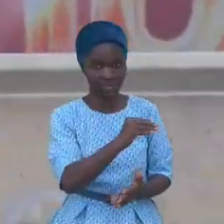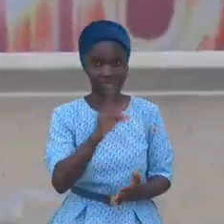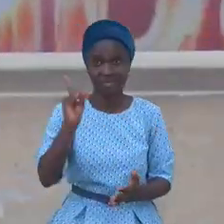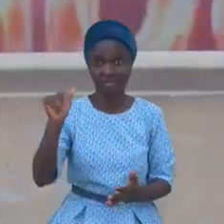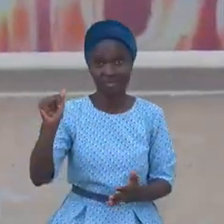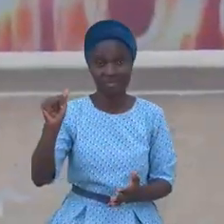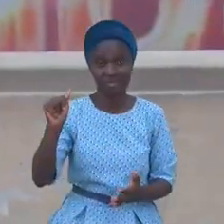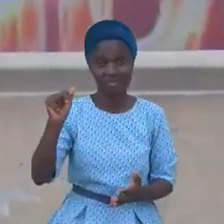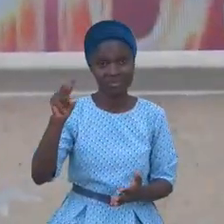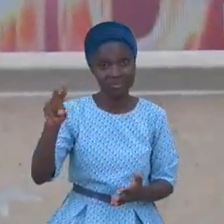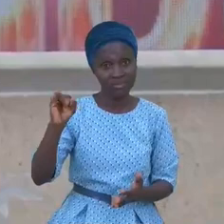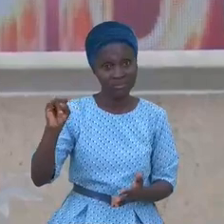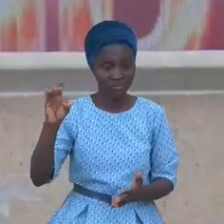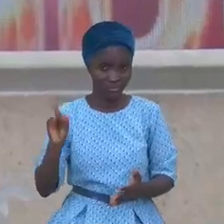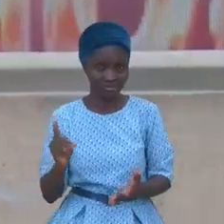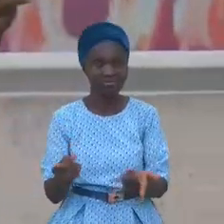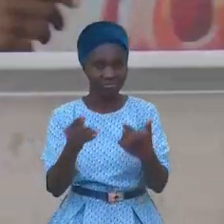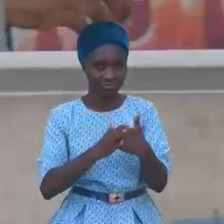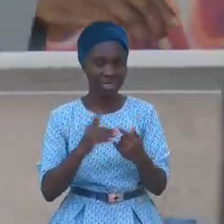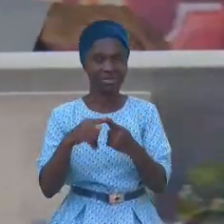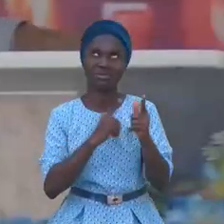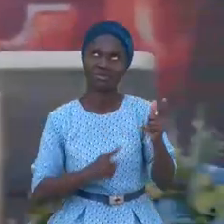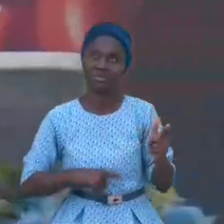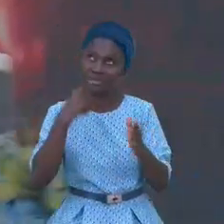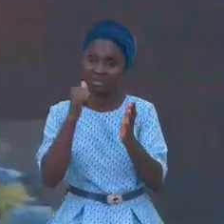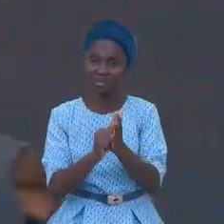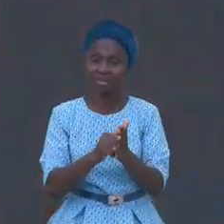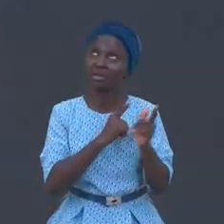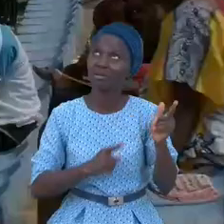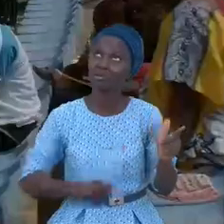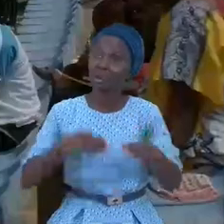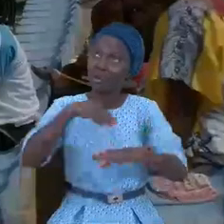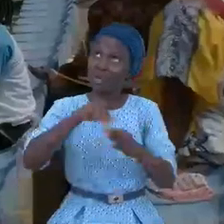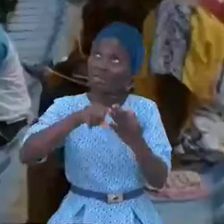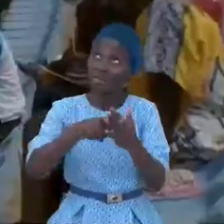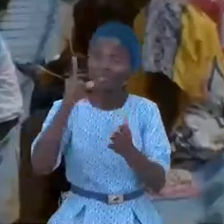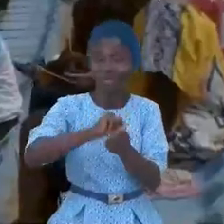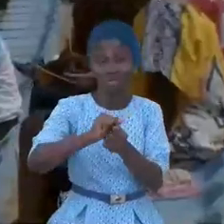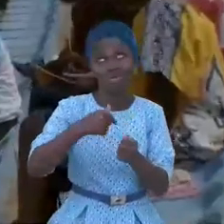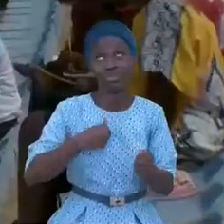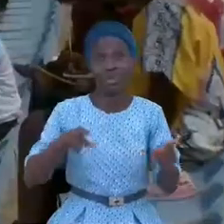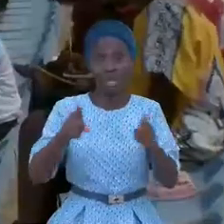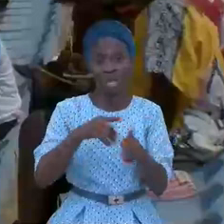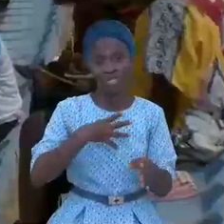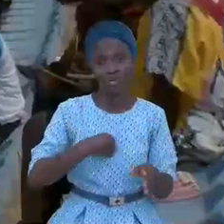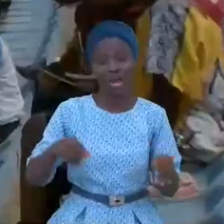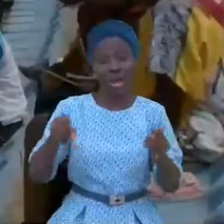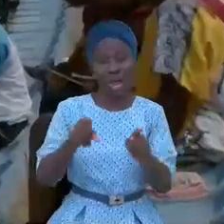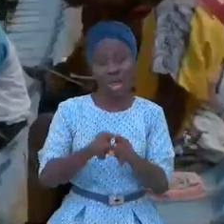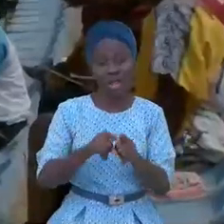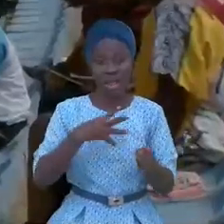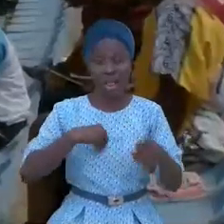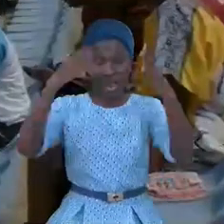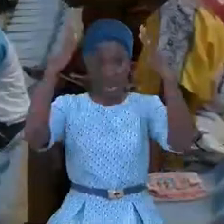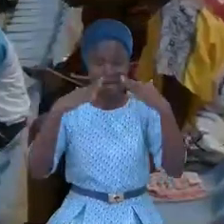il est revenu au Seigneur pour dire Seigneur, au début, tu m'as lavé aussi blanc que la neige, maintenant,